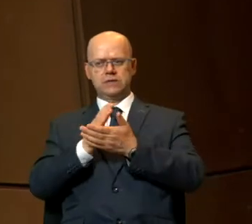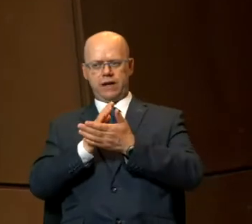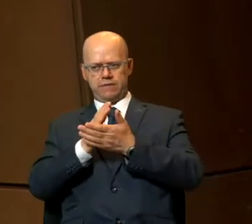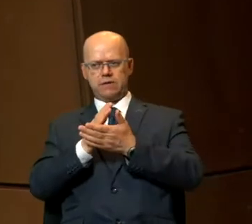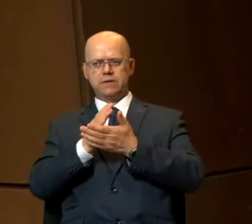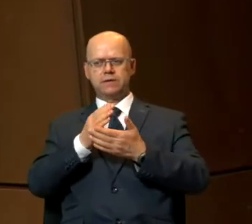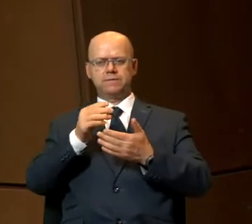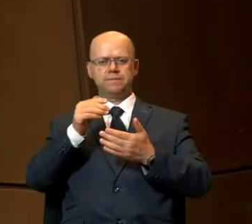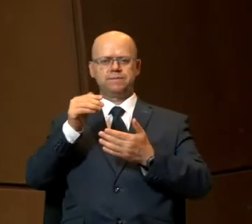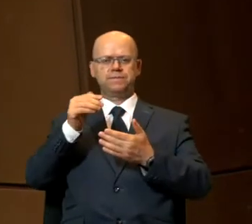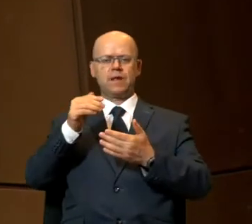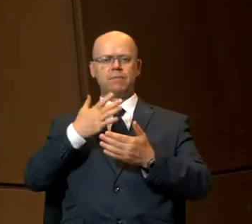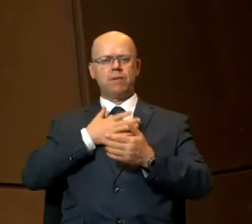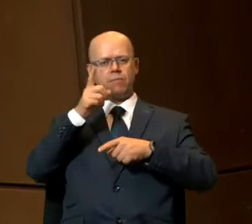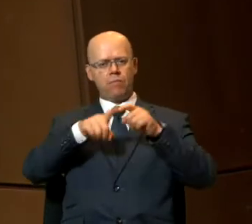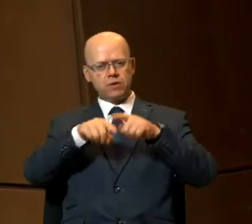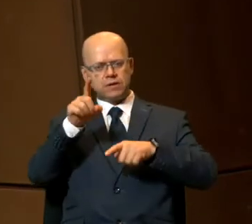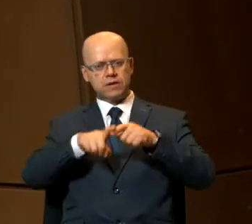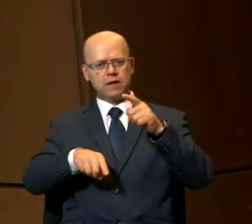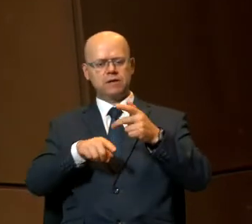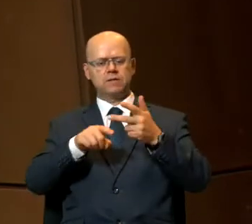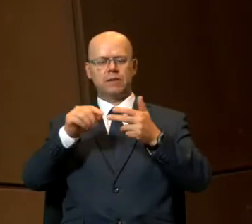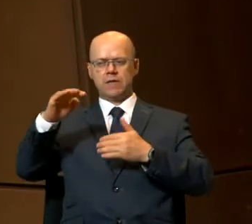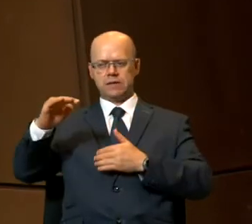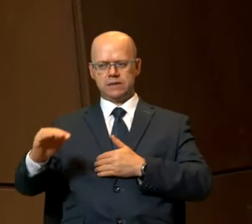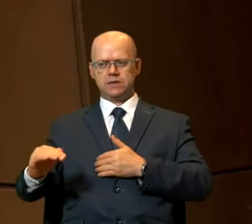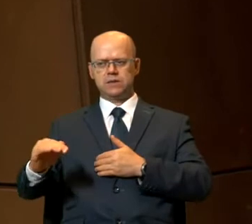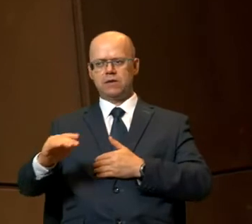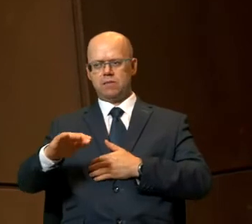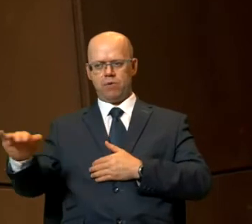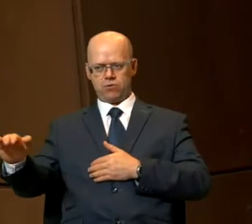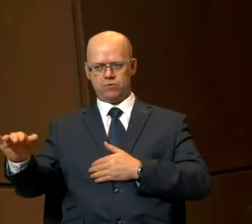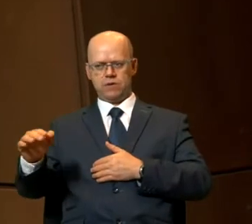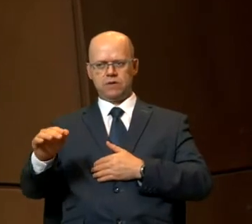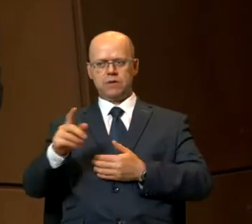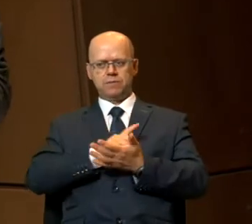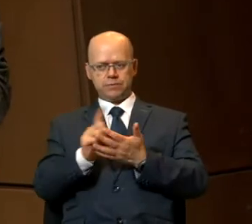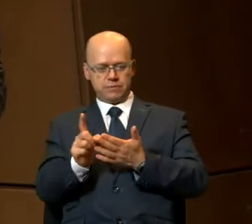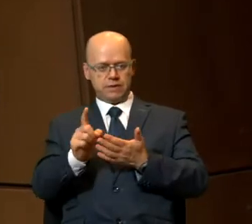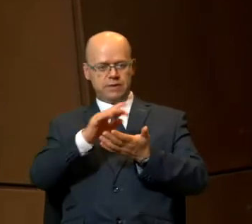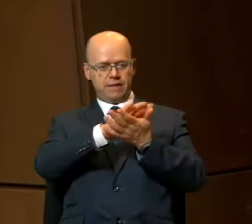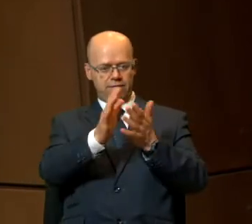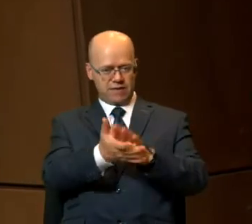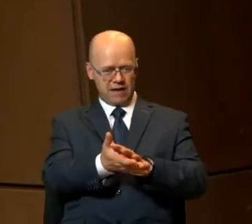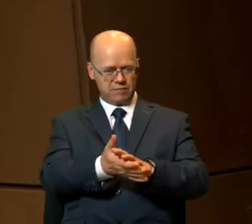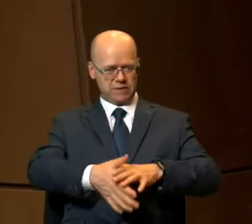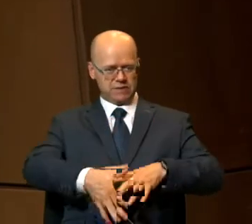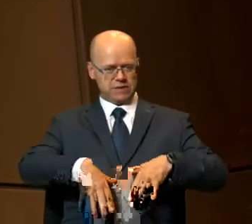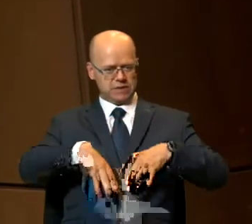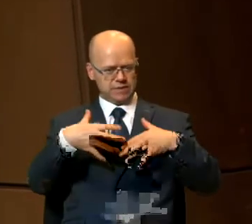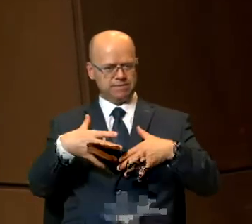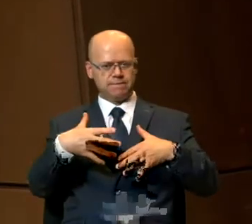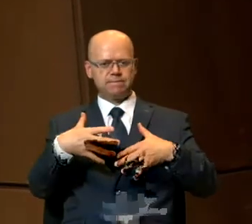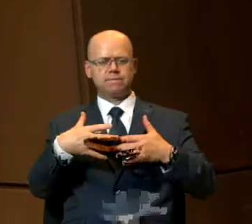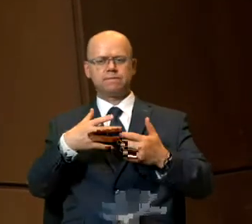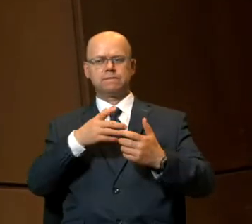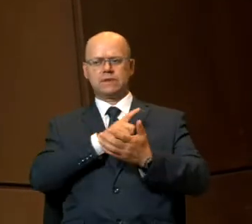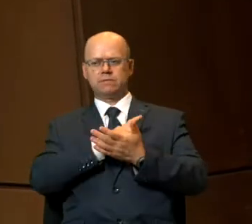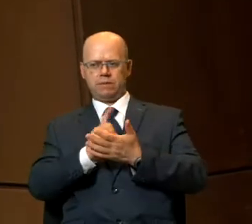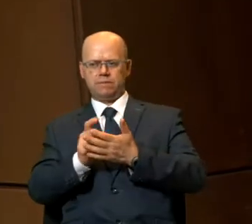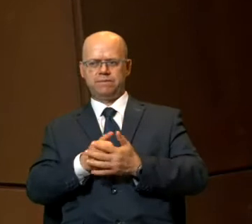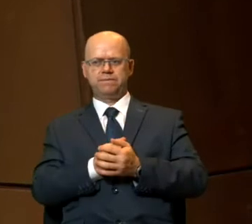gdzie mamy politykę, ale mamy też ten najniższy poziom, gdzie jesteśmy agresywni wobec siebie samych. I to można empirycznie